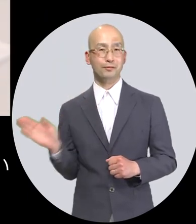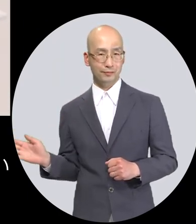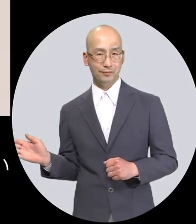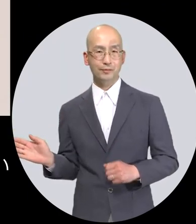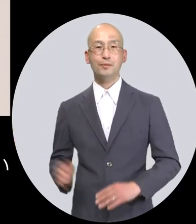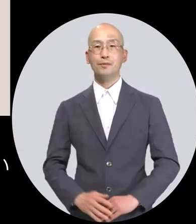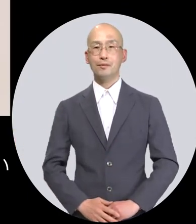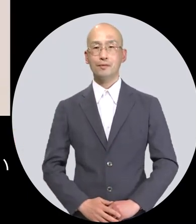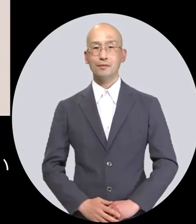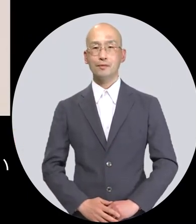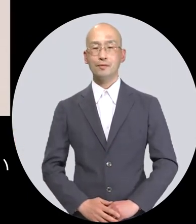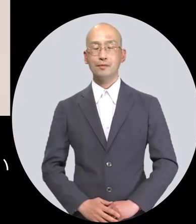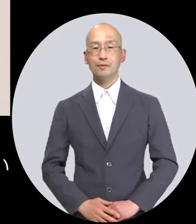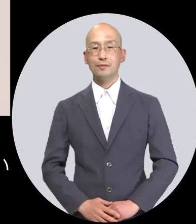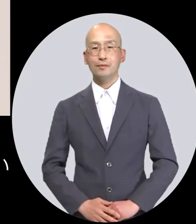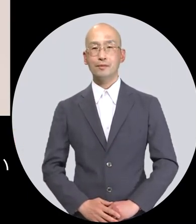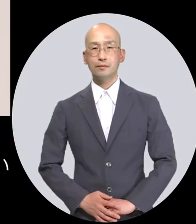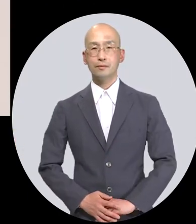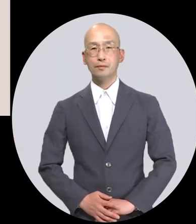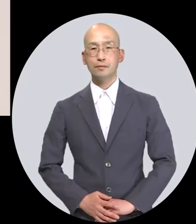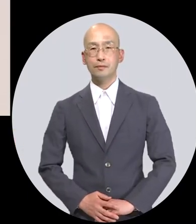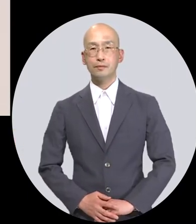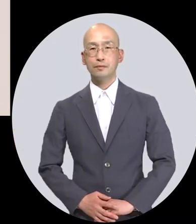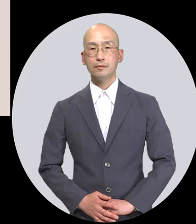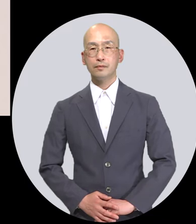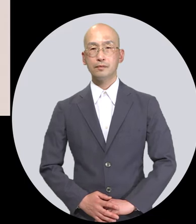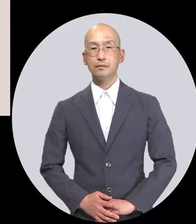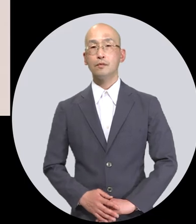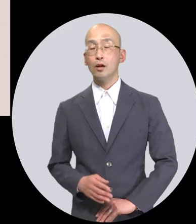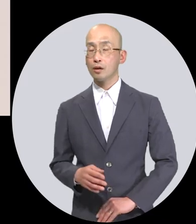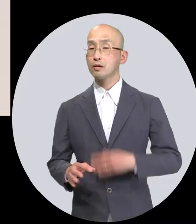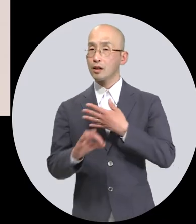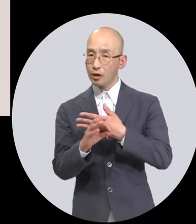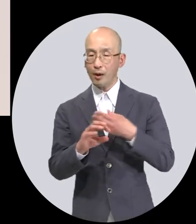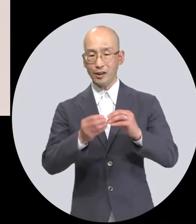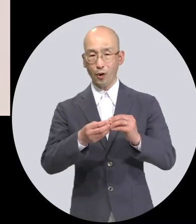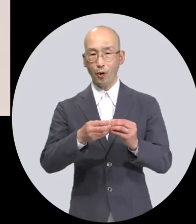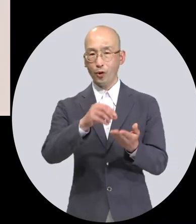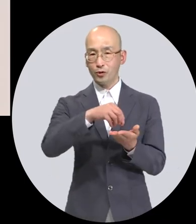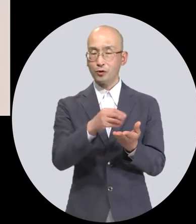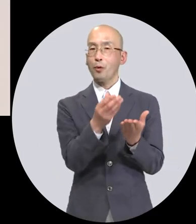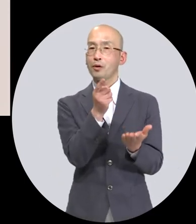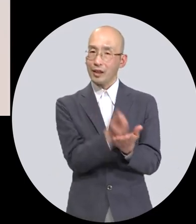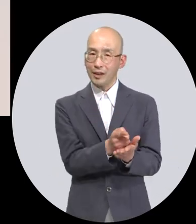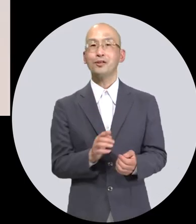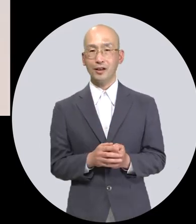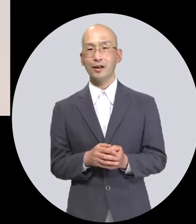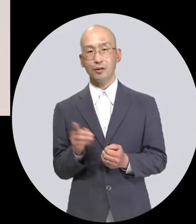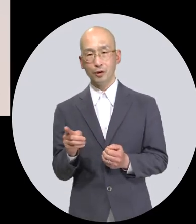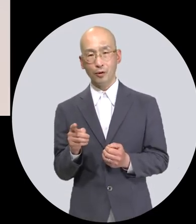も作ってあります。 これは色を塗るだけだった